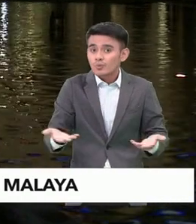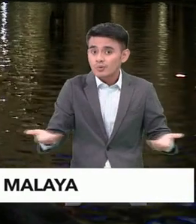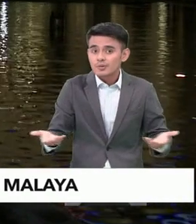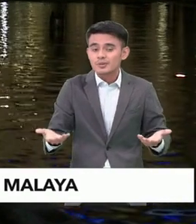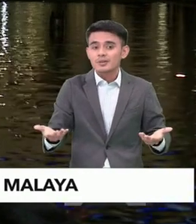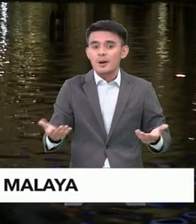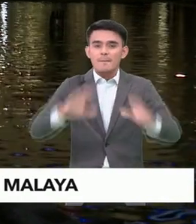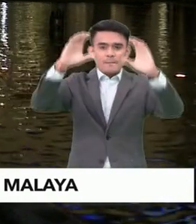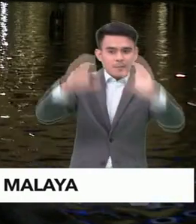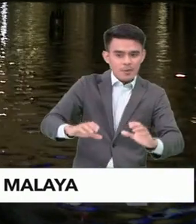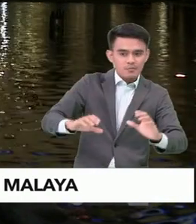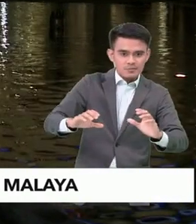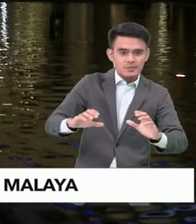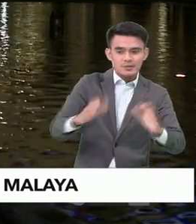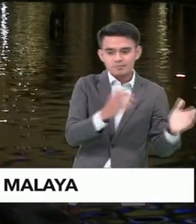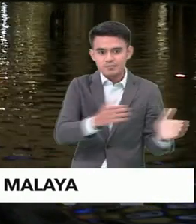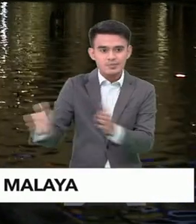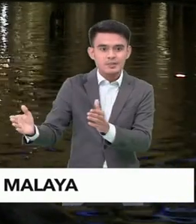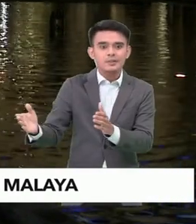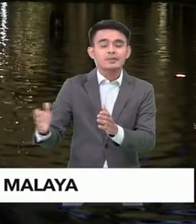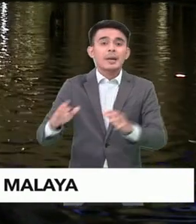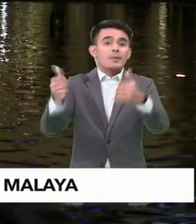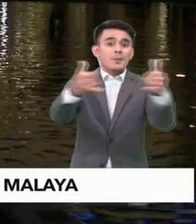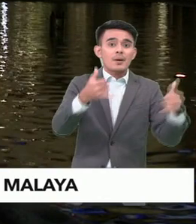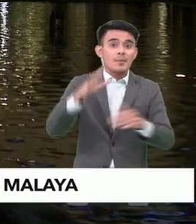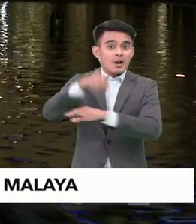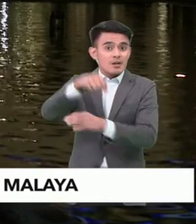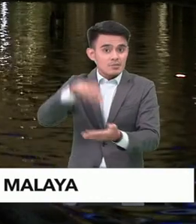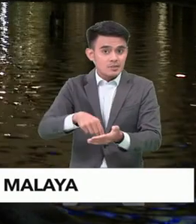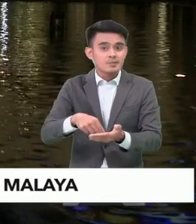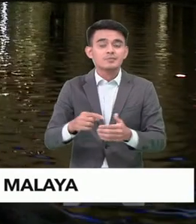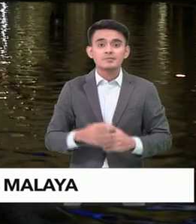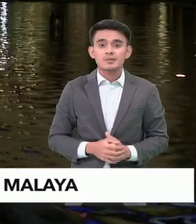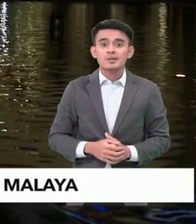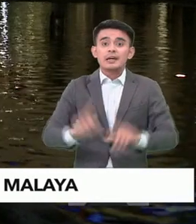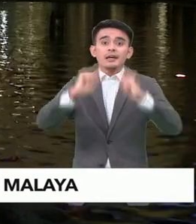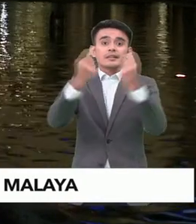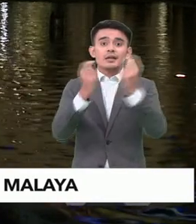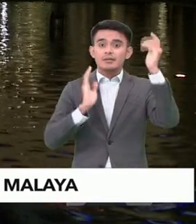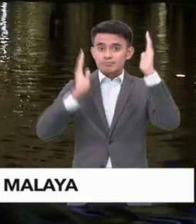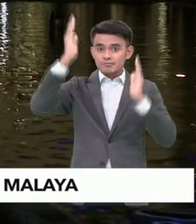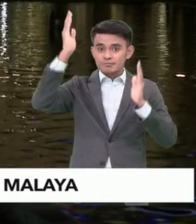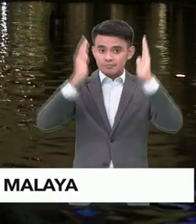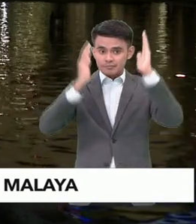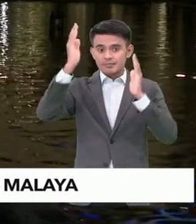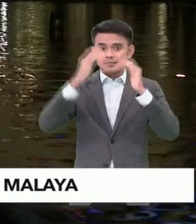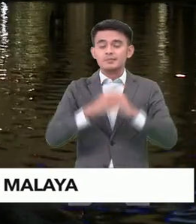taktikal atau strategi yang digunakan pada hari ini pada malam ini di mana anak-anak buah kendalian